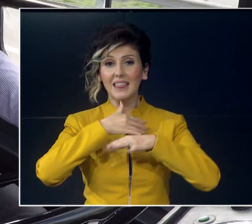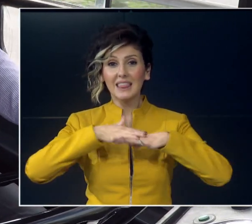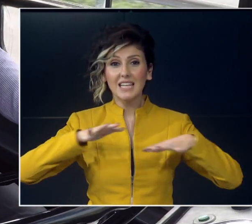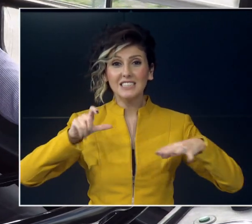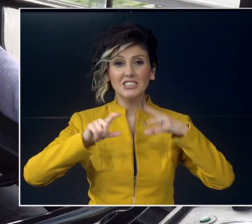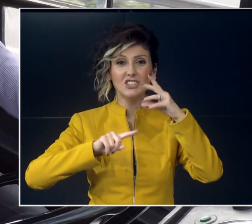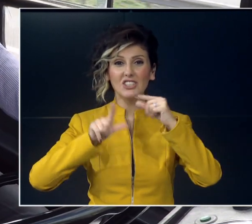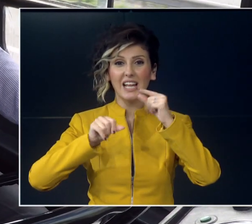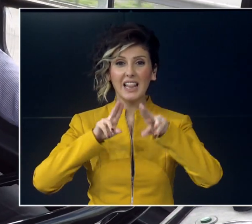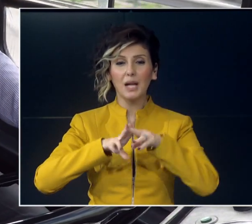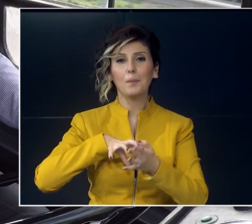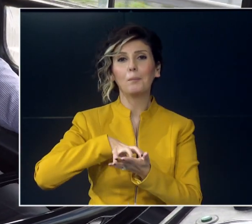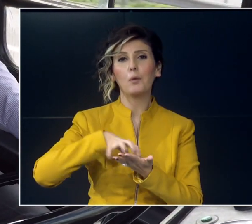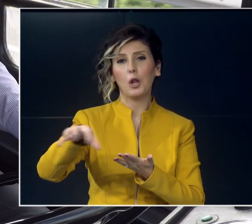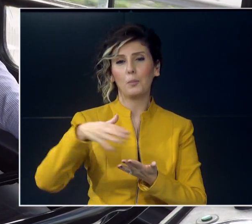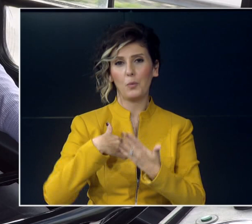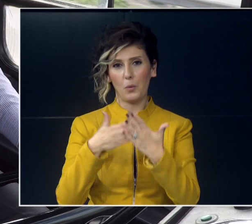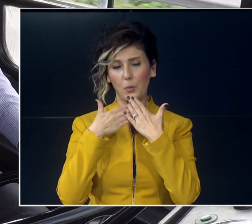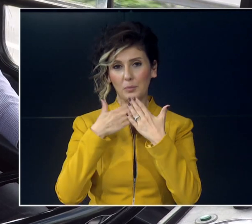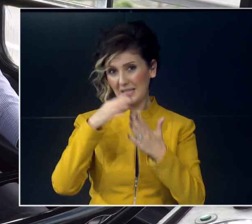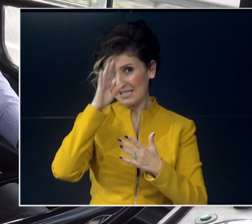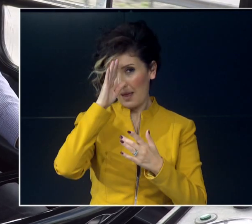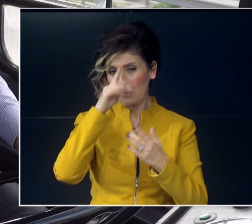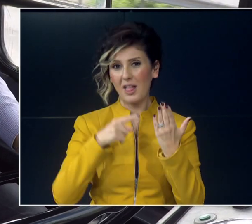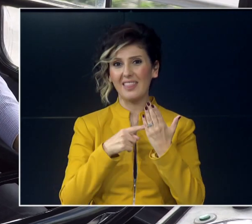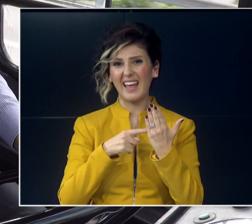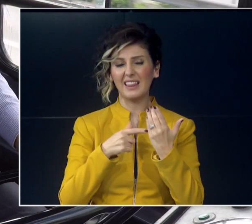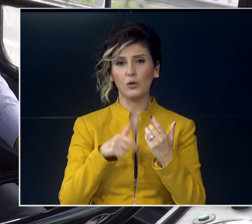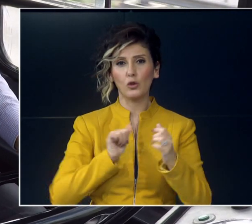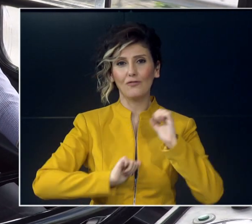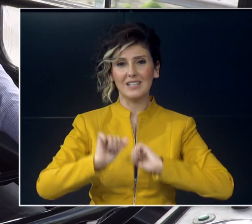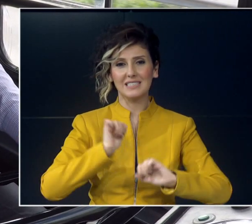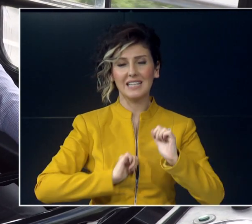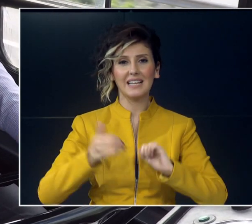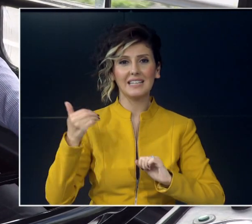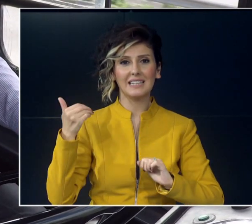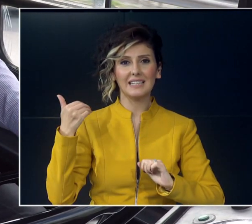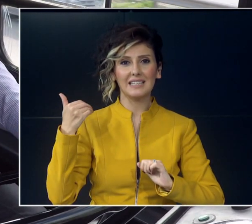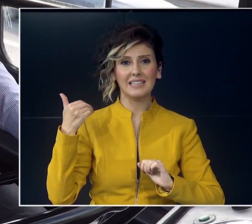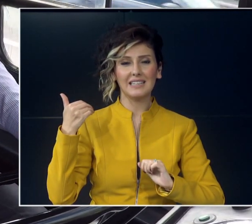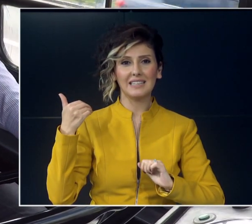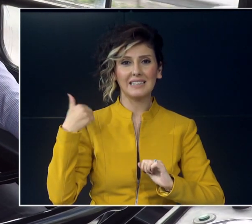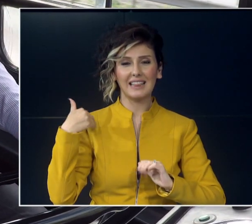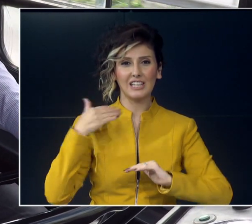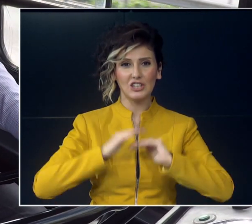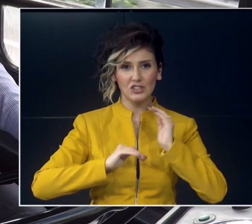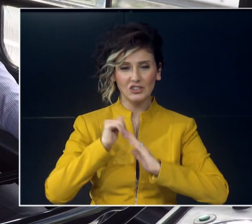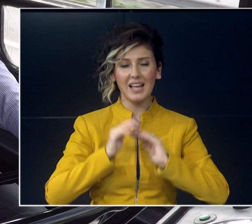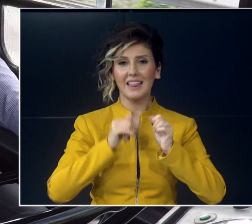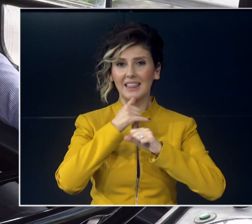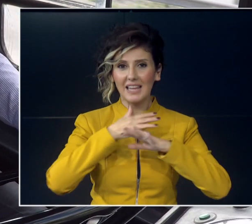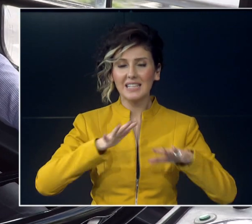denizcilikle ilgili bölümde okudum, İstanbul Teknik Üniversitesi. Gemi İnşa ve Deniz Bilimleri Fakültesi'nde